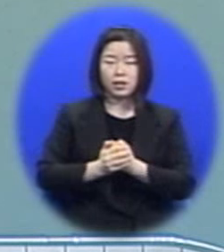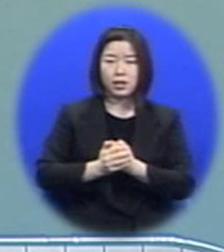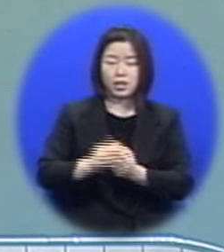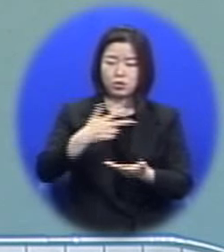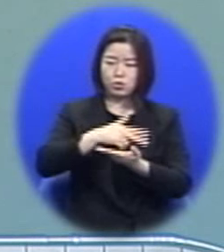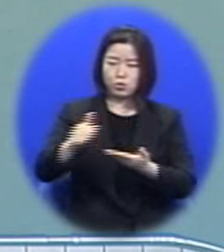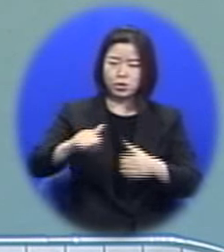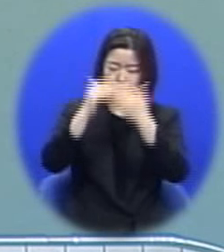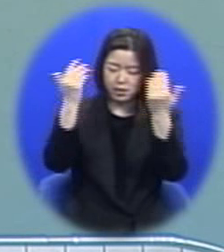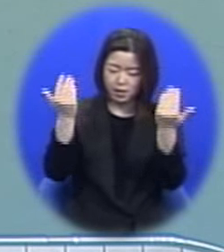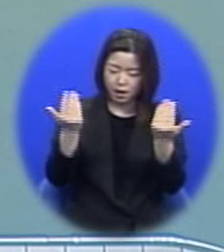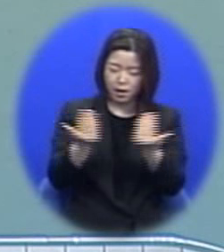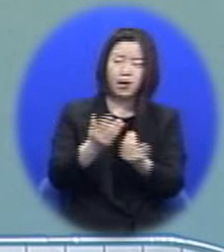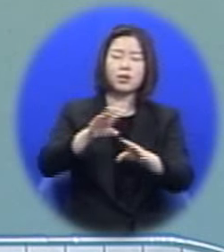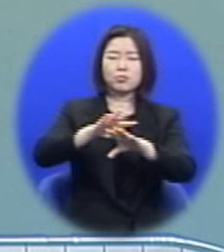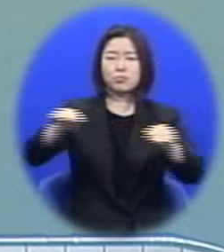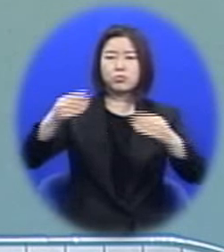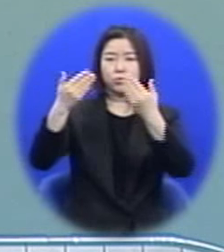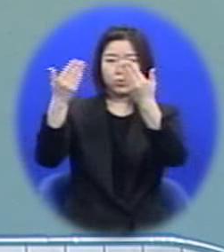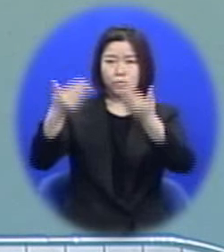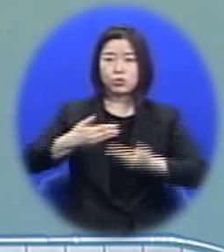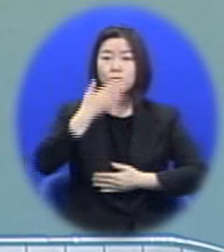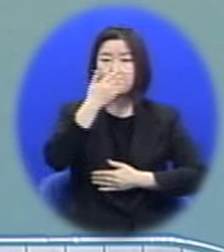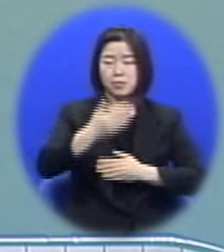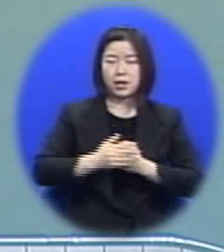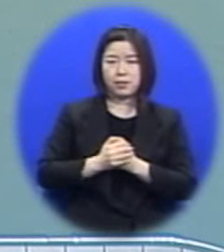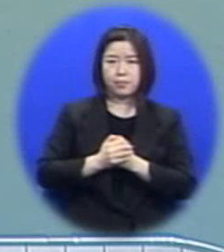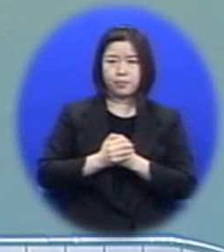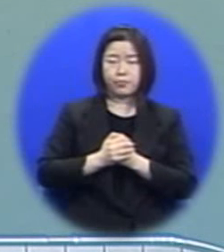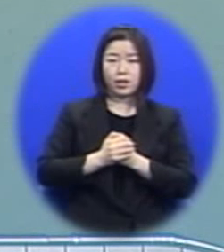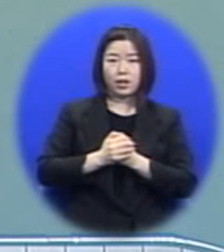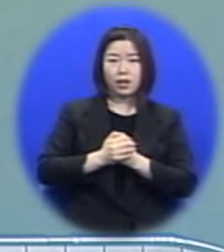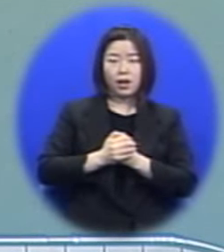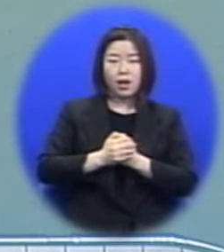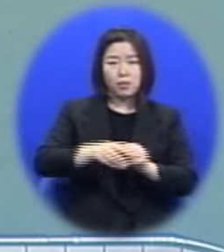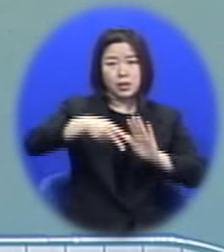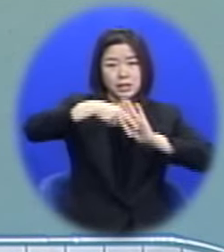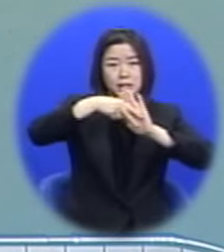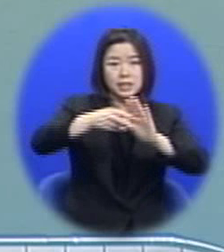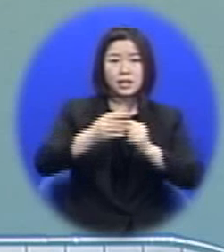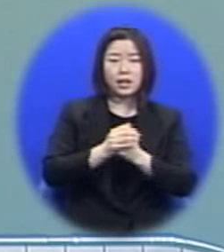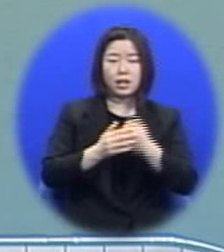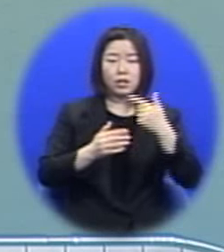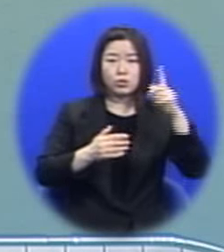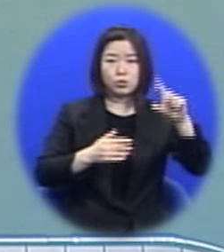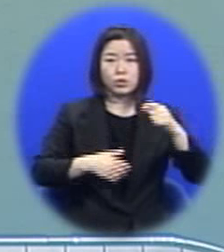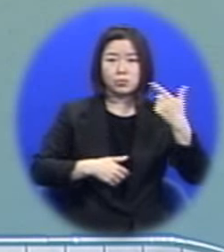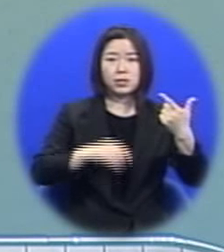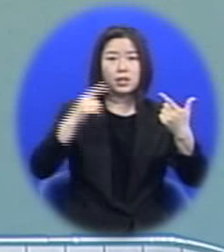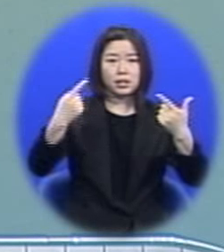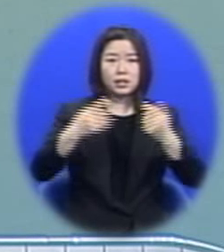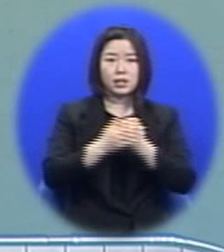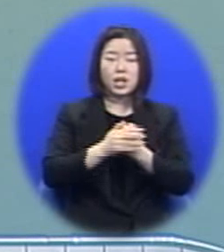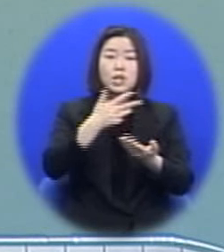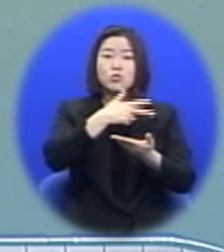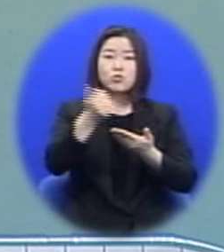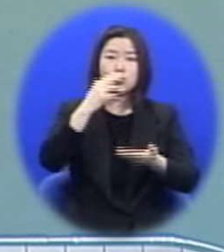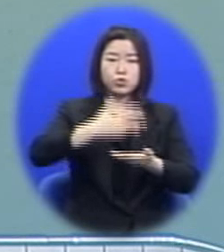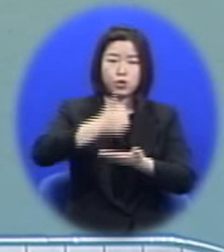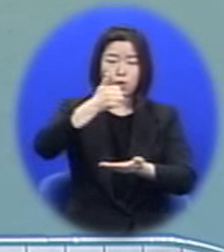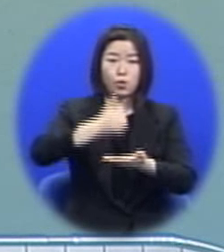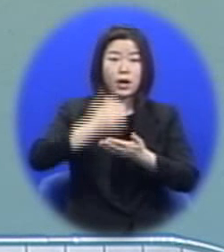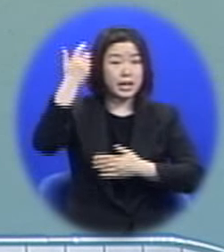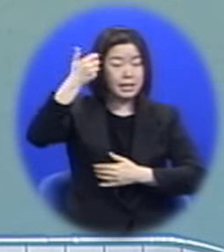주님이 다 풀어주실 수 있어요. 이사야 61장 1절에 보면 주 여호와의 영이